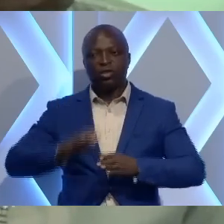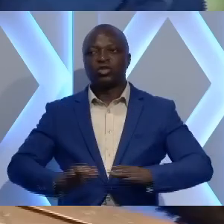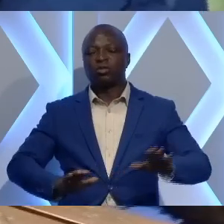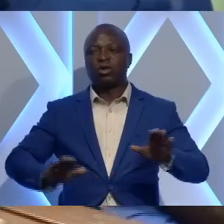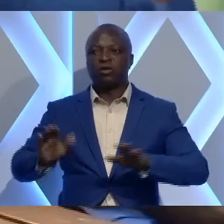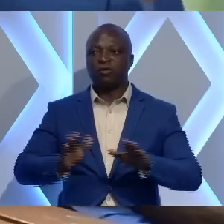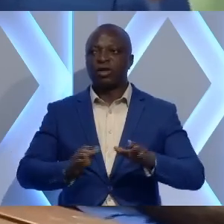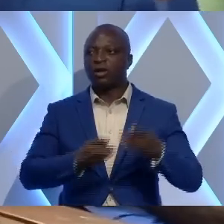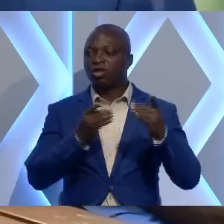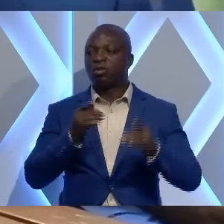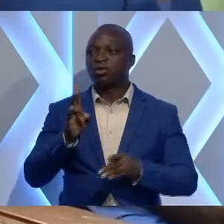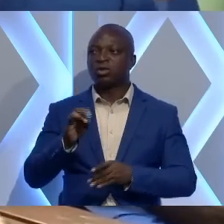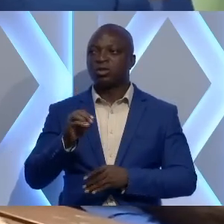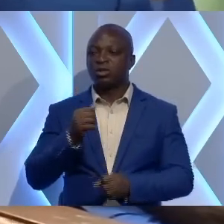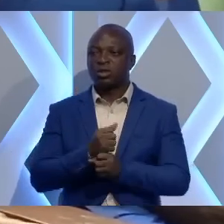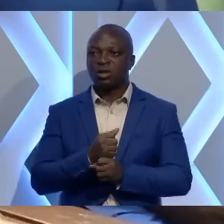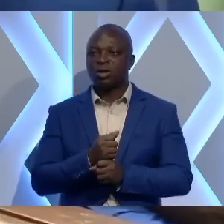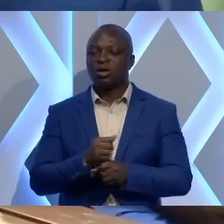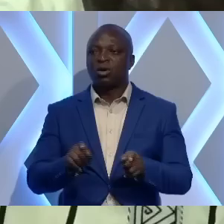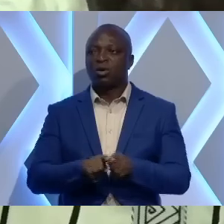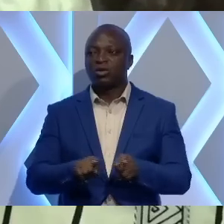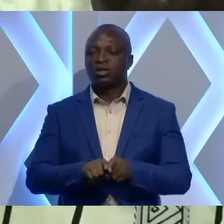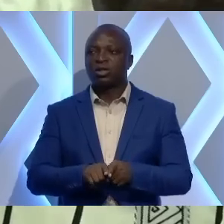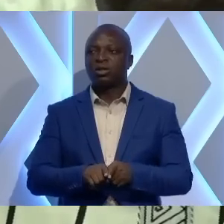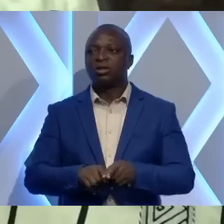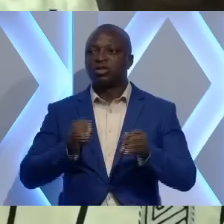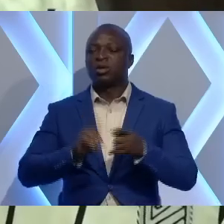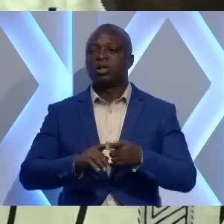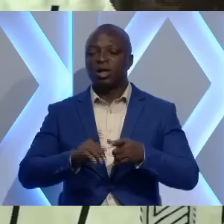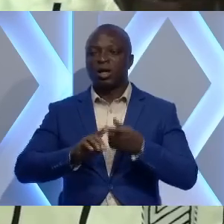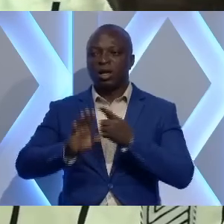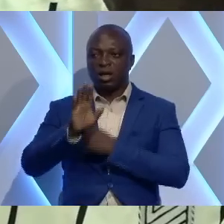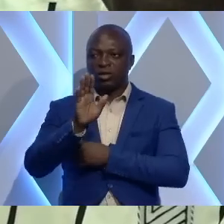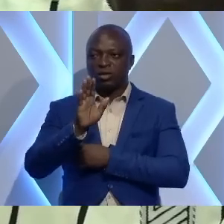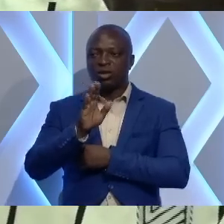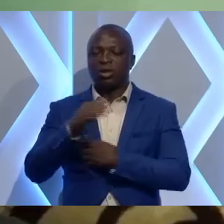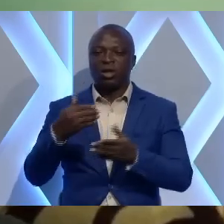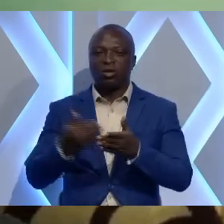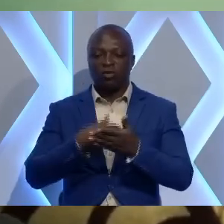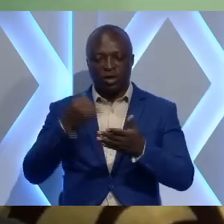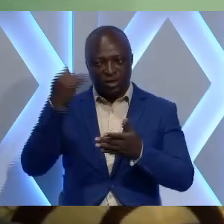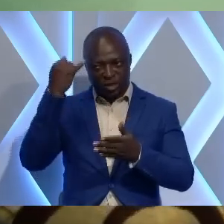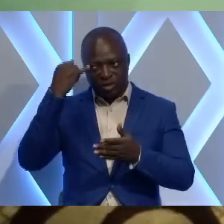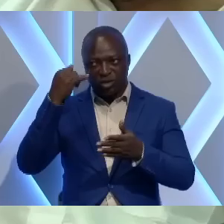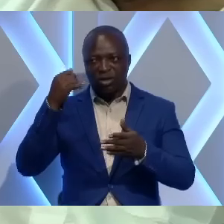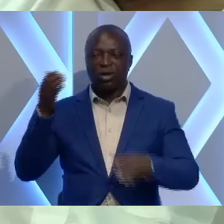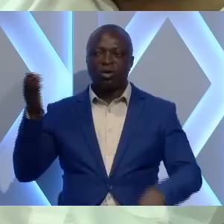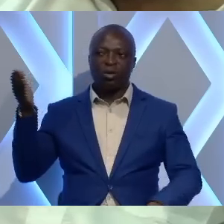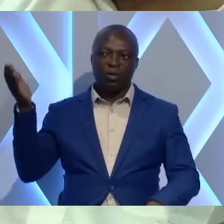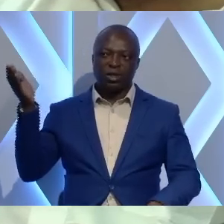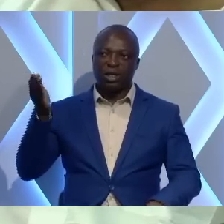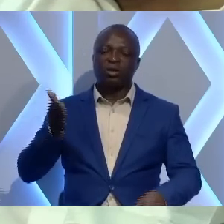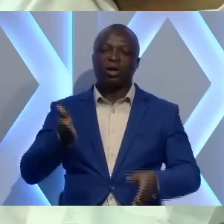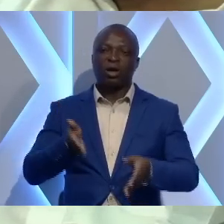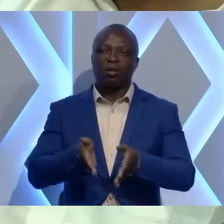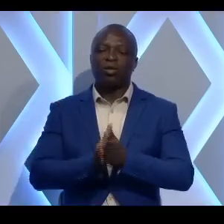parcouru depuis 70 ans. Aussi, soumettre à Allah les nouvelles intentions. Le prédicateur a imploré